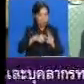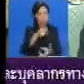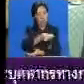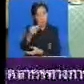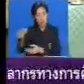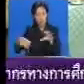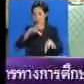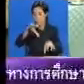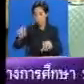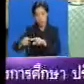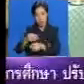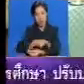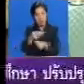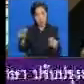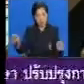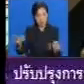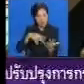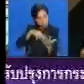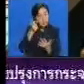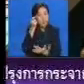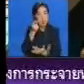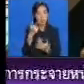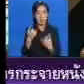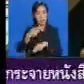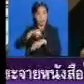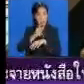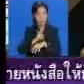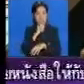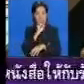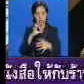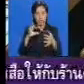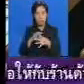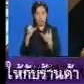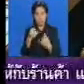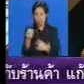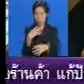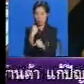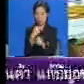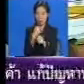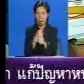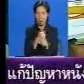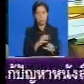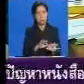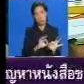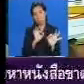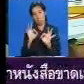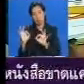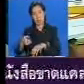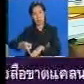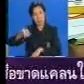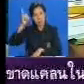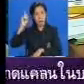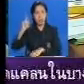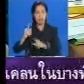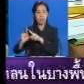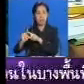านต่างๆเพื่อสร้างความเข้าใจประธานรัฐสภายังปฏิเสธกระแสวิพากษ์วิจารณ์ความล่าช้าในการทำหน้าที่ของคณะกรรมการสมานฉัน